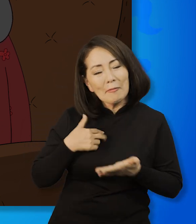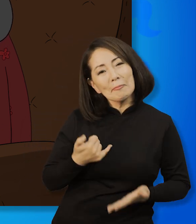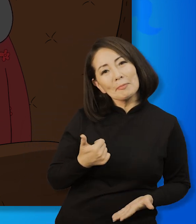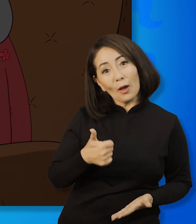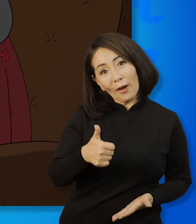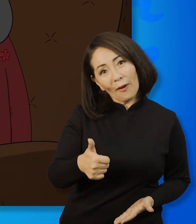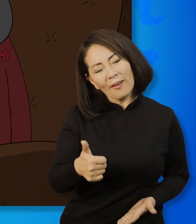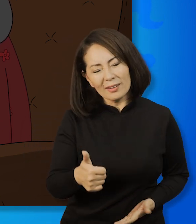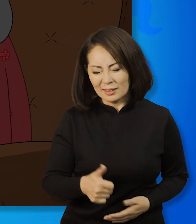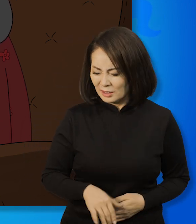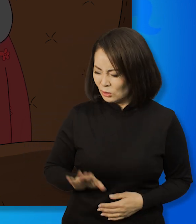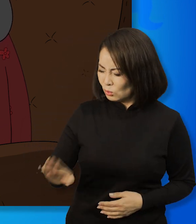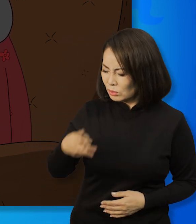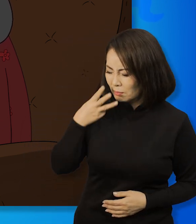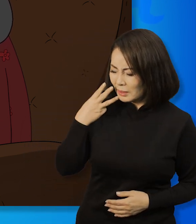Гоё эснэ үү?